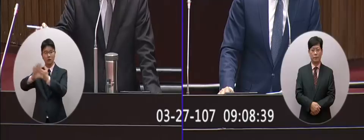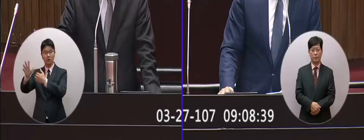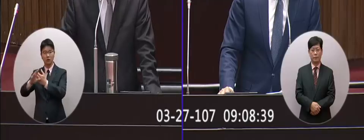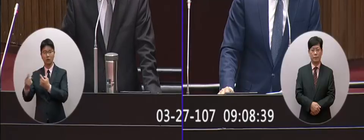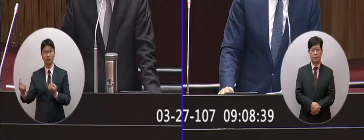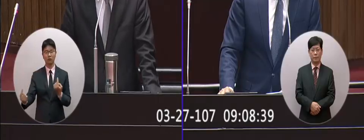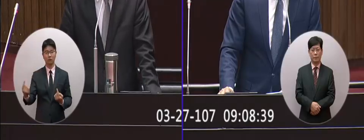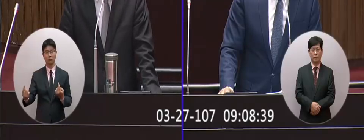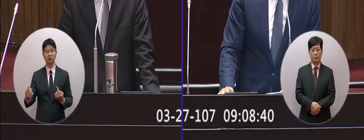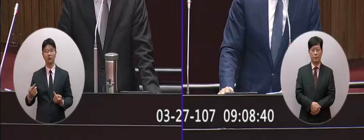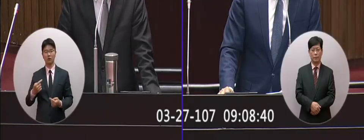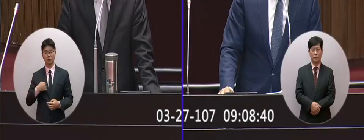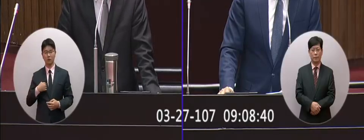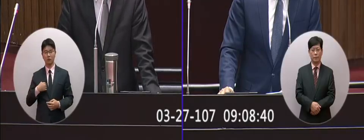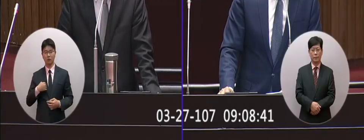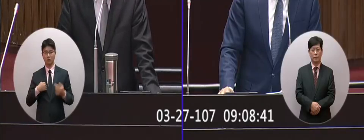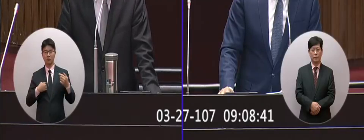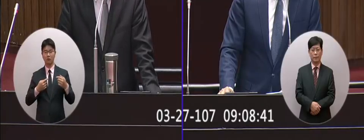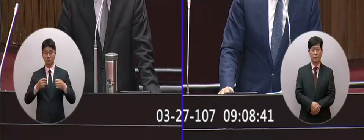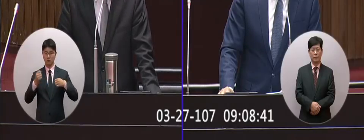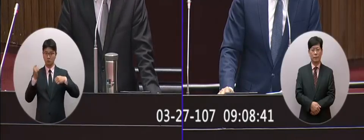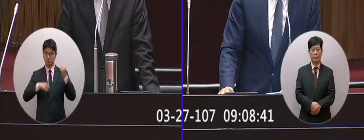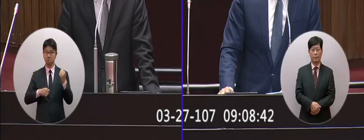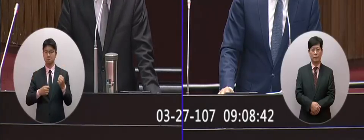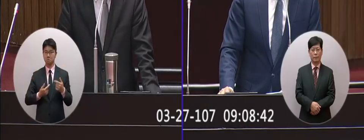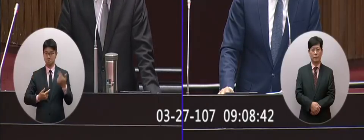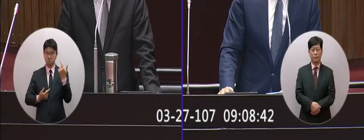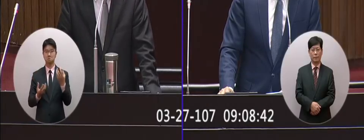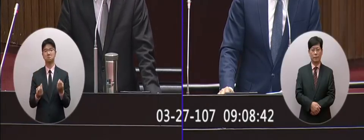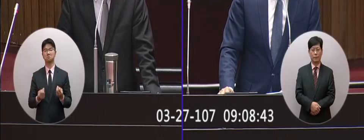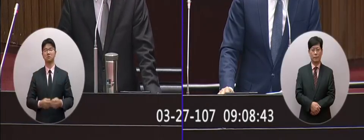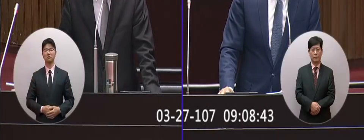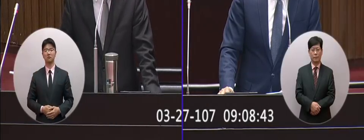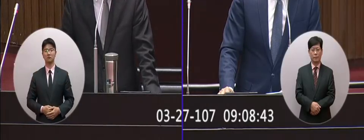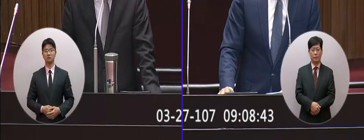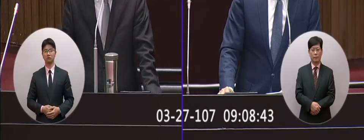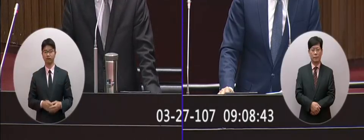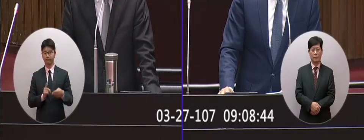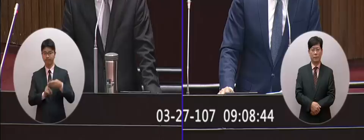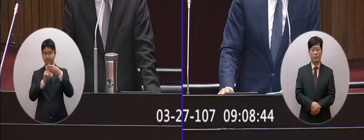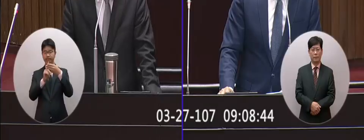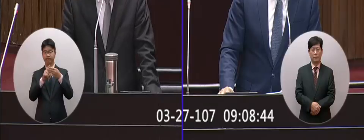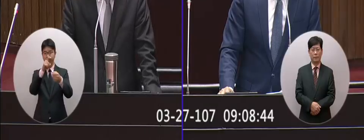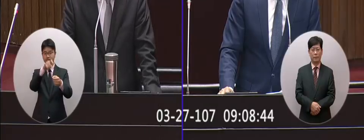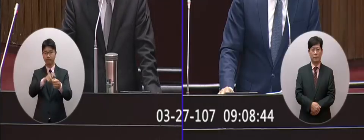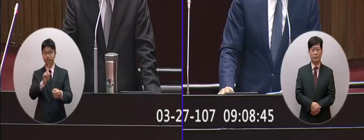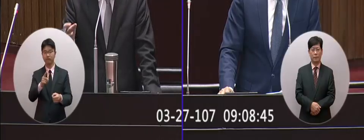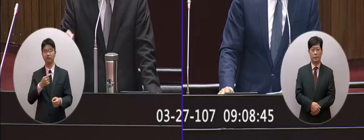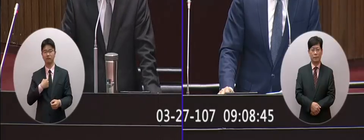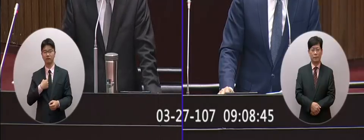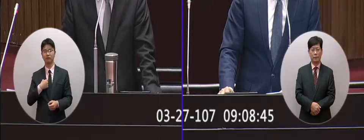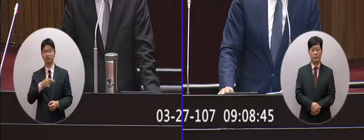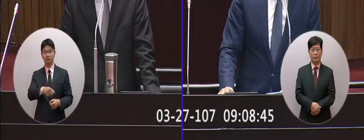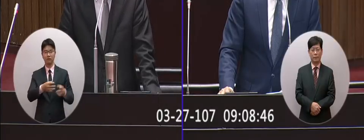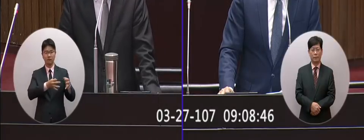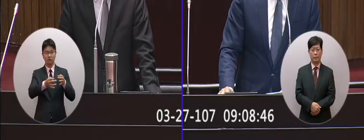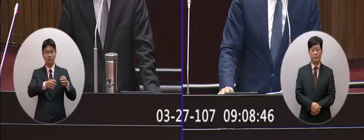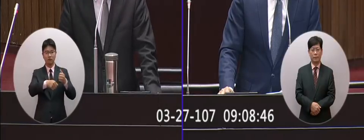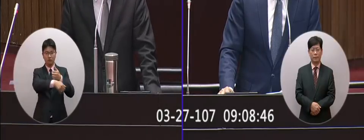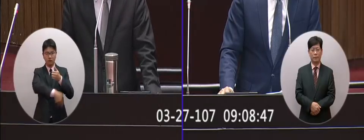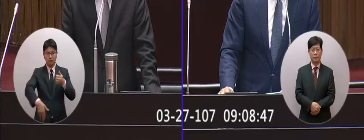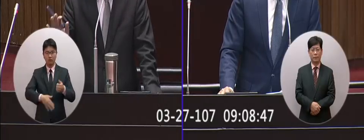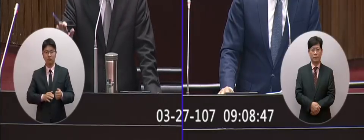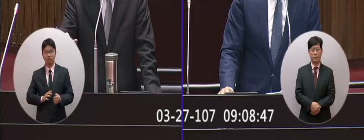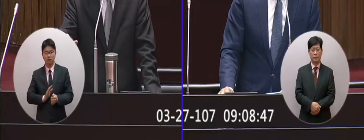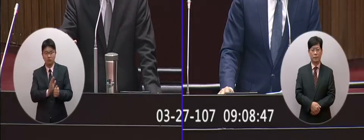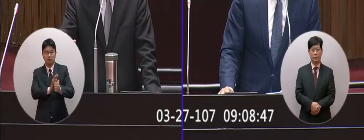些国家或城市要来得早并没有那主要是我们想要让我们的产业能够带动得起来。那我